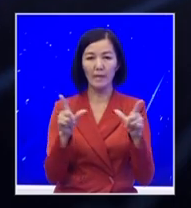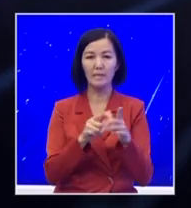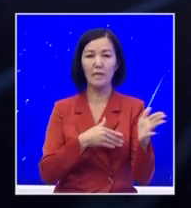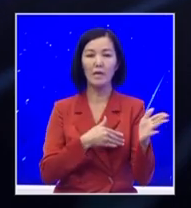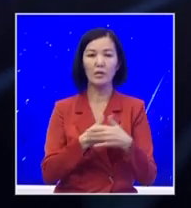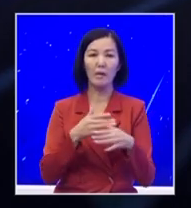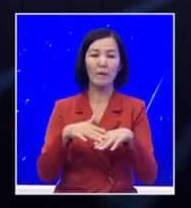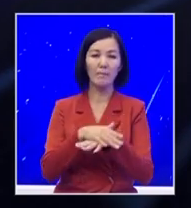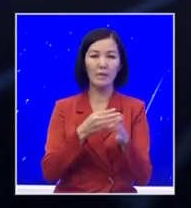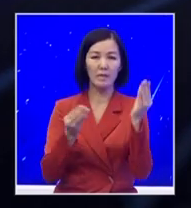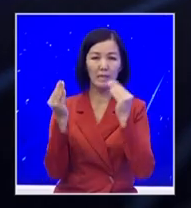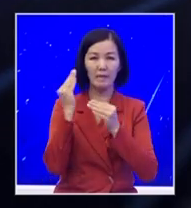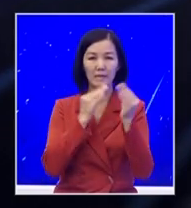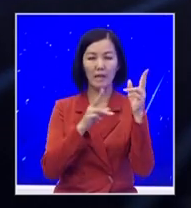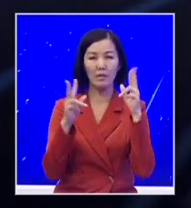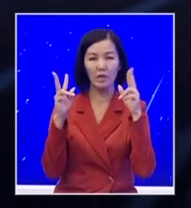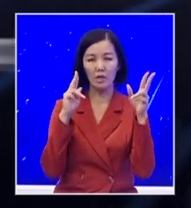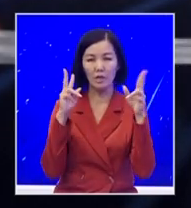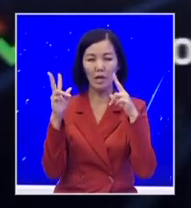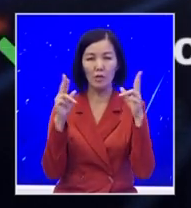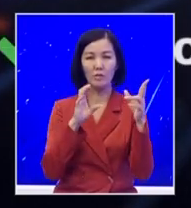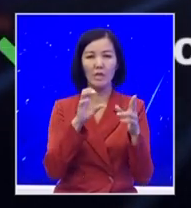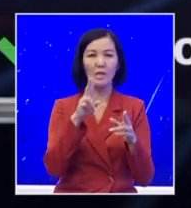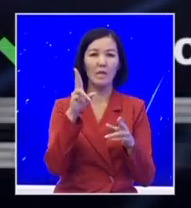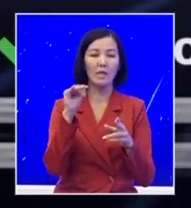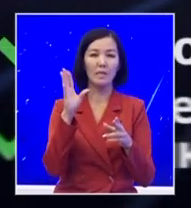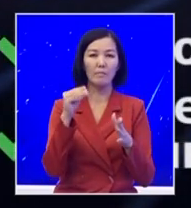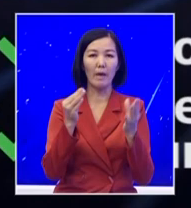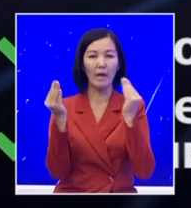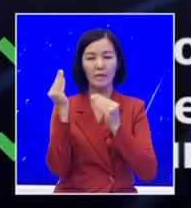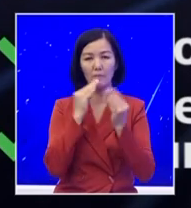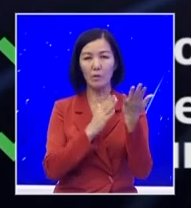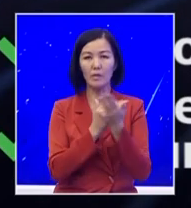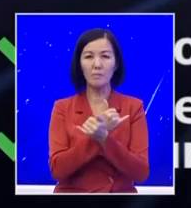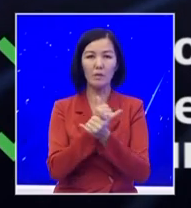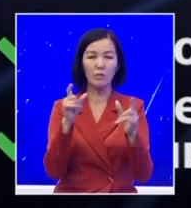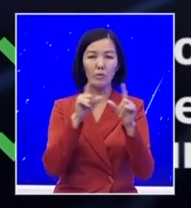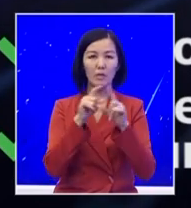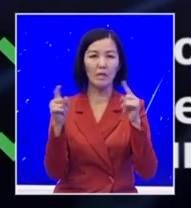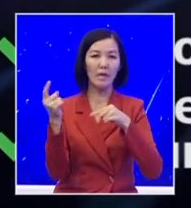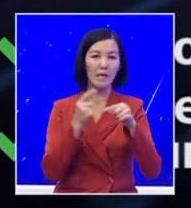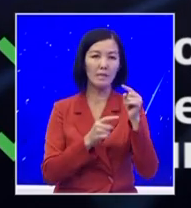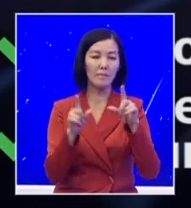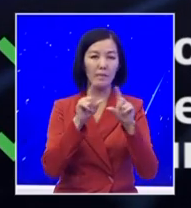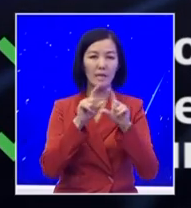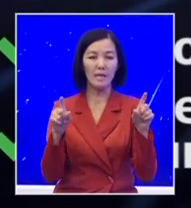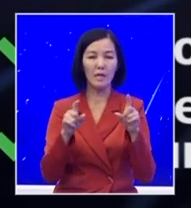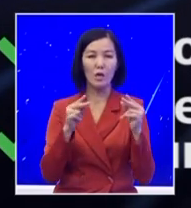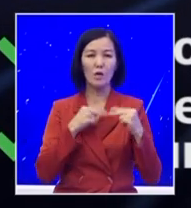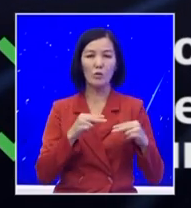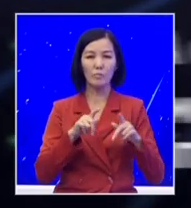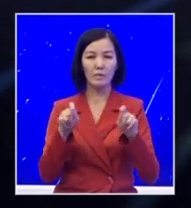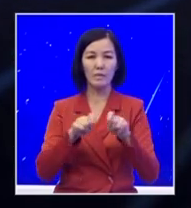базарлар, сән салондары, шаштараз, спа орталықтар, косметологиялық қызмет көрсететін кәсіпкерлік субъектілердің жұмысы